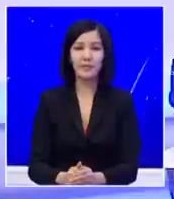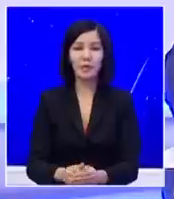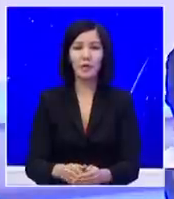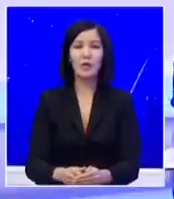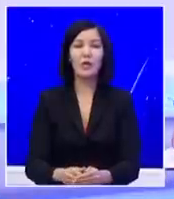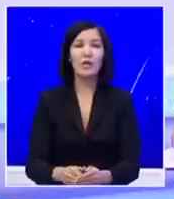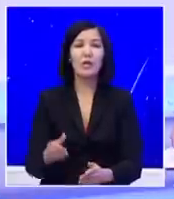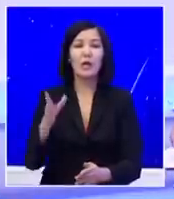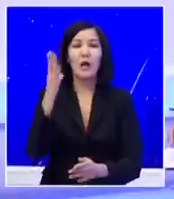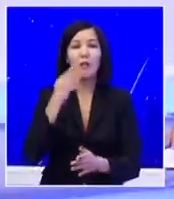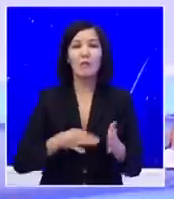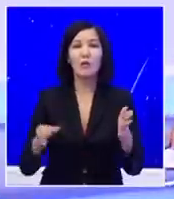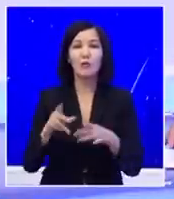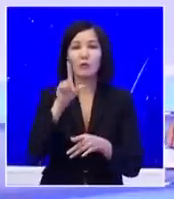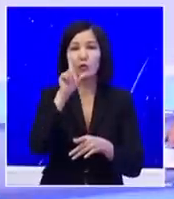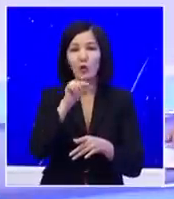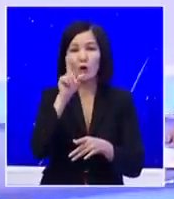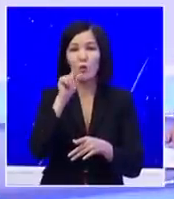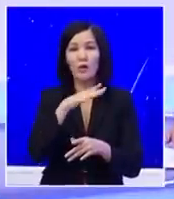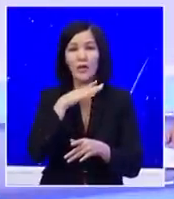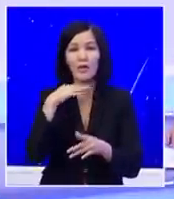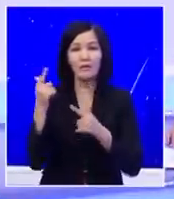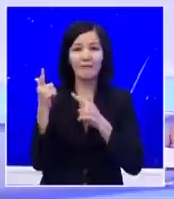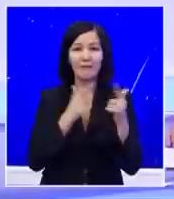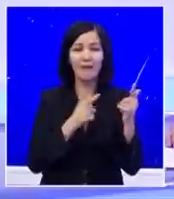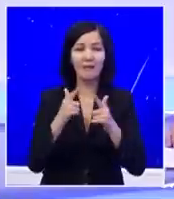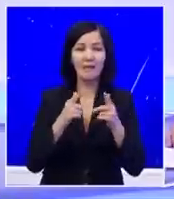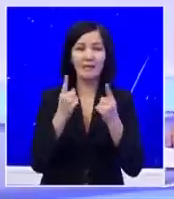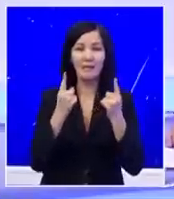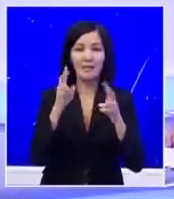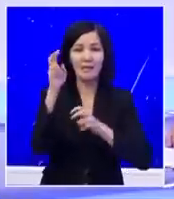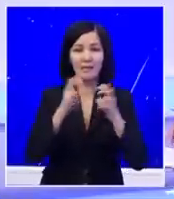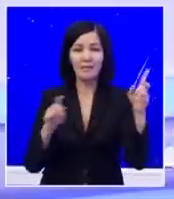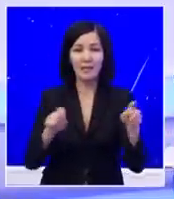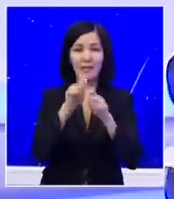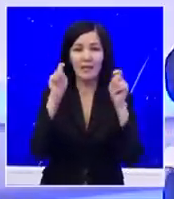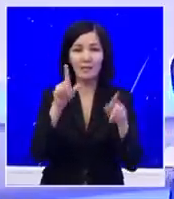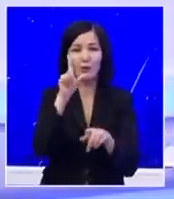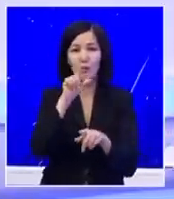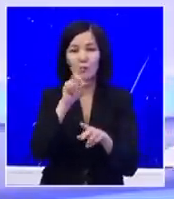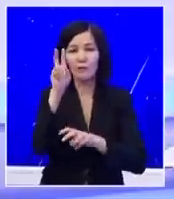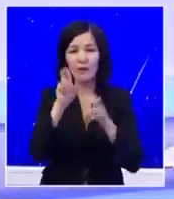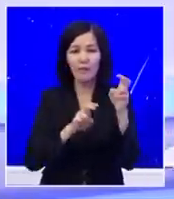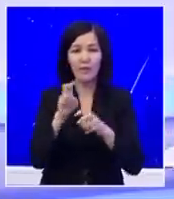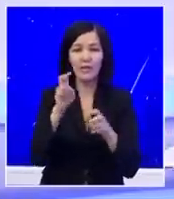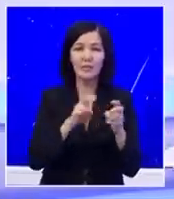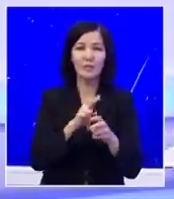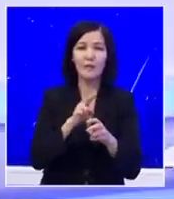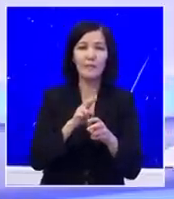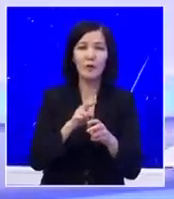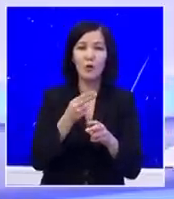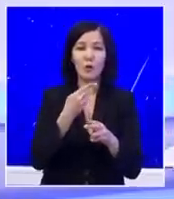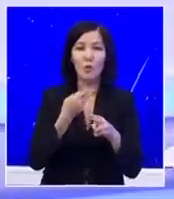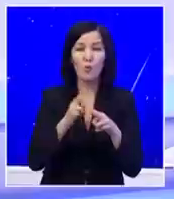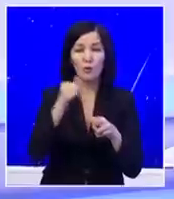Жетісу өңірінде биыл тауық етін дайындайтын тағы бір ірі нысан іске қосылмақ. Құс фабрикасының құрылысы осы жылы жазда